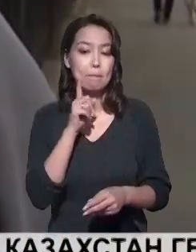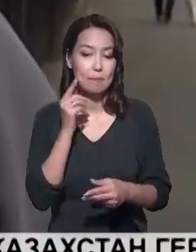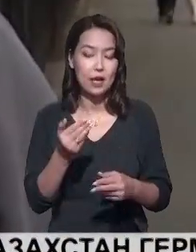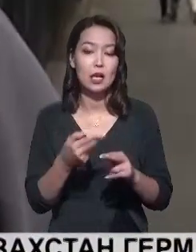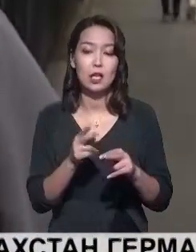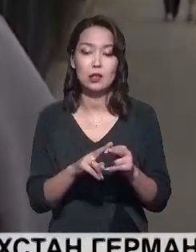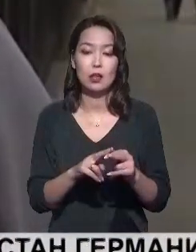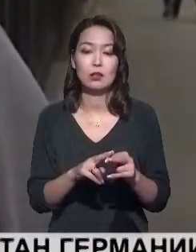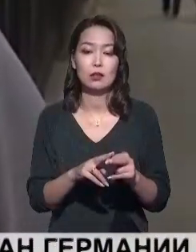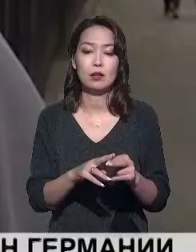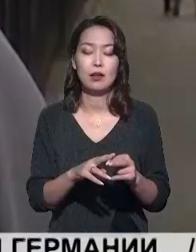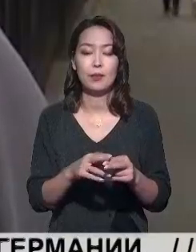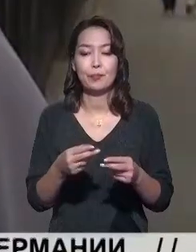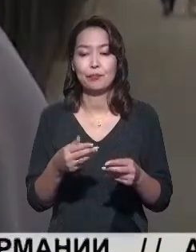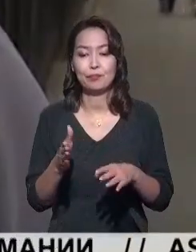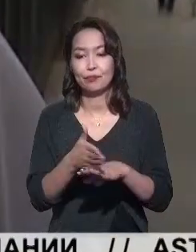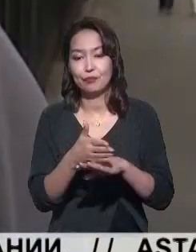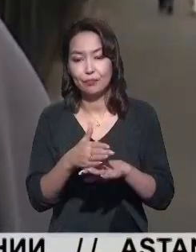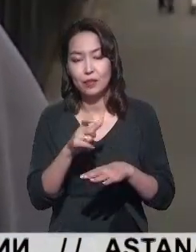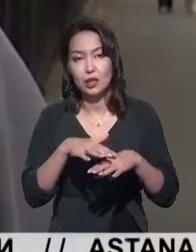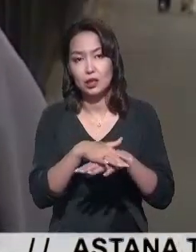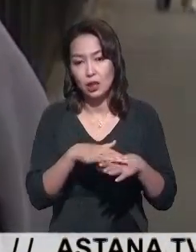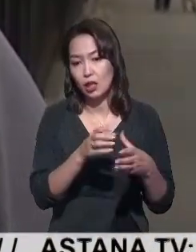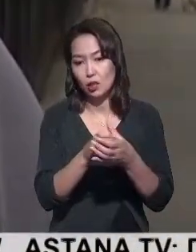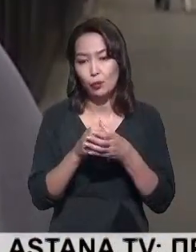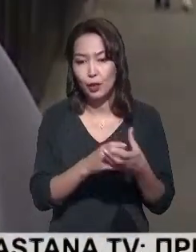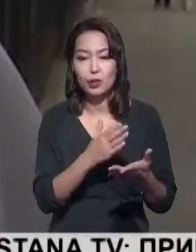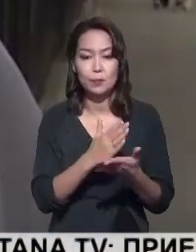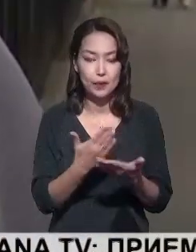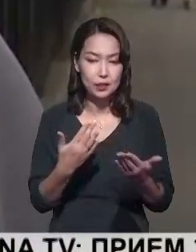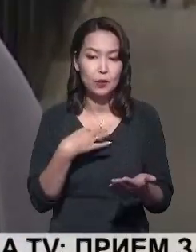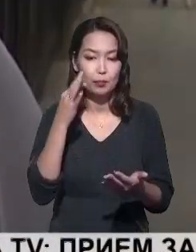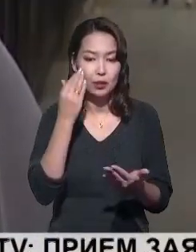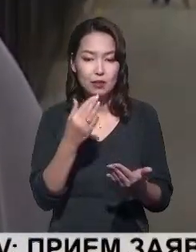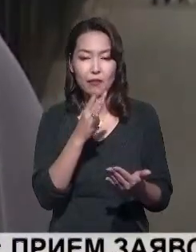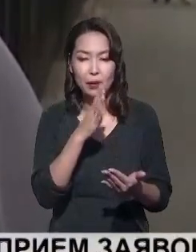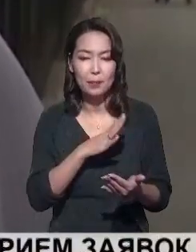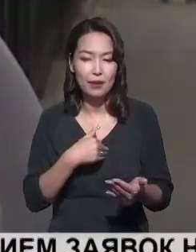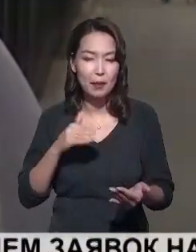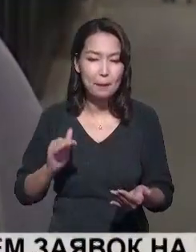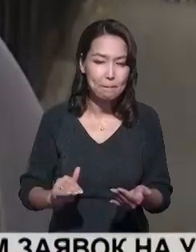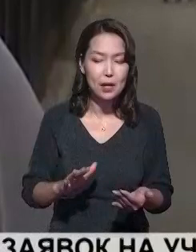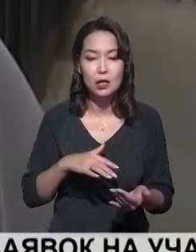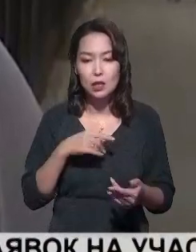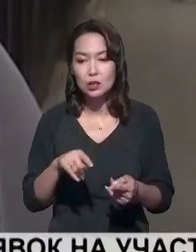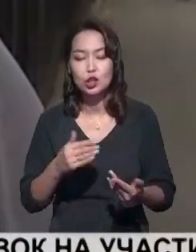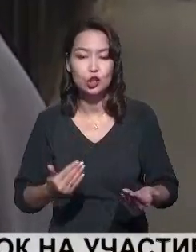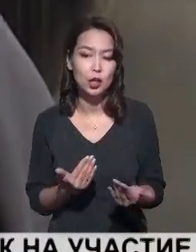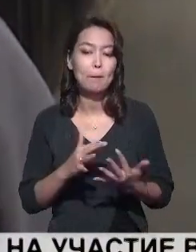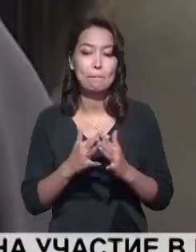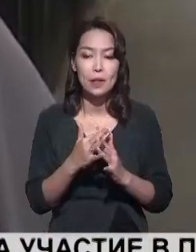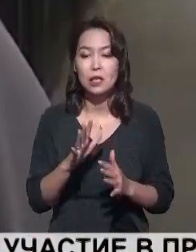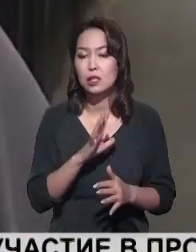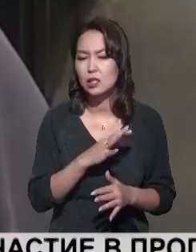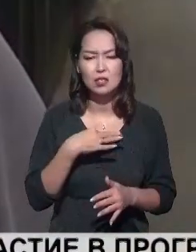инициативе присоединились к Народному штабу. Знаете, я помню те времена, когда я был маленький и жил в поселке.